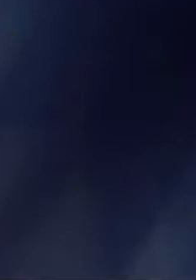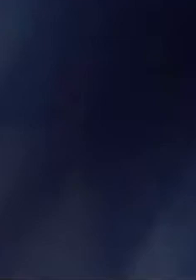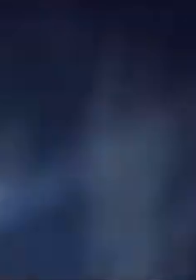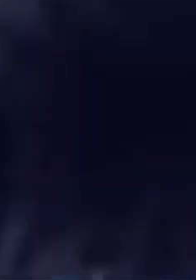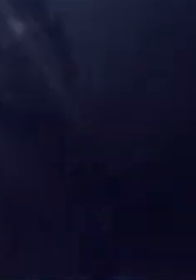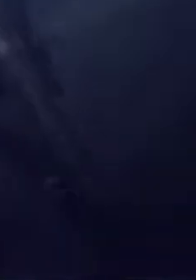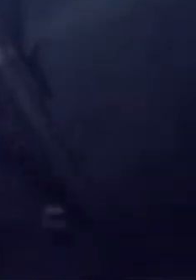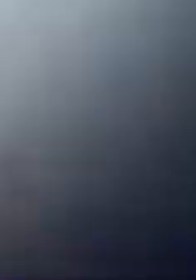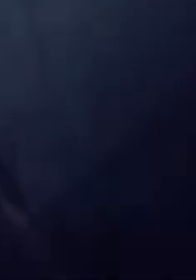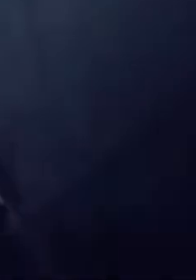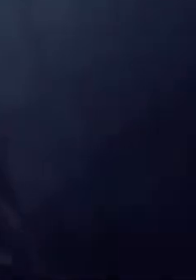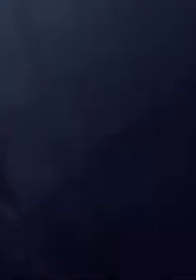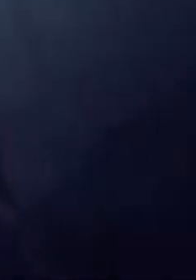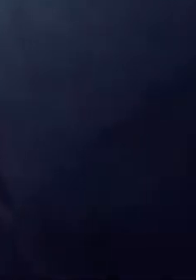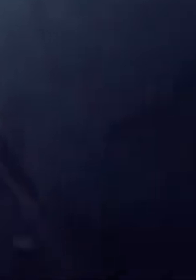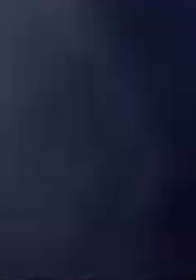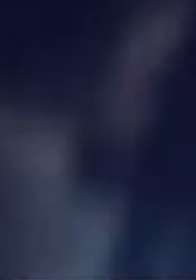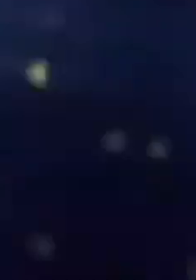아